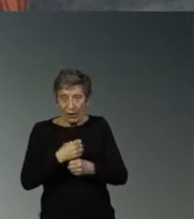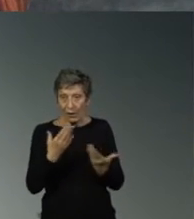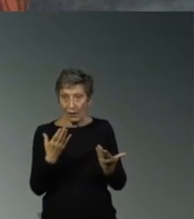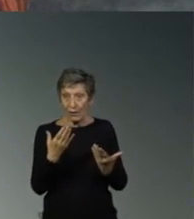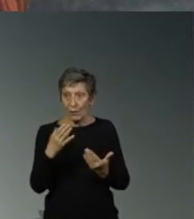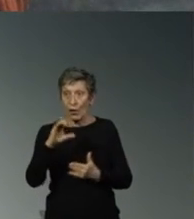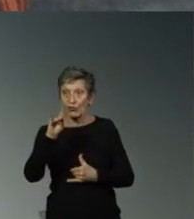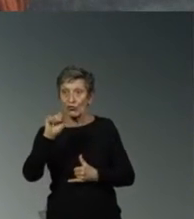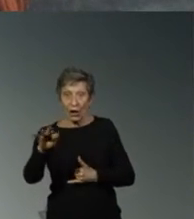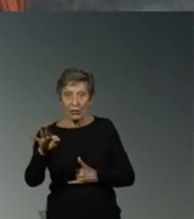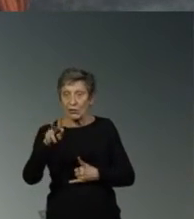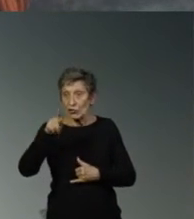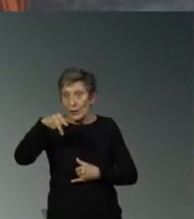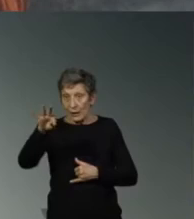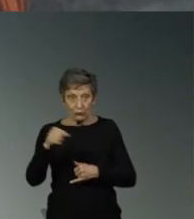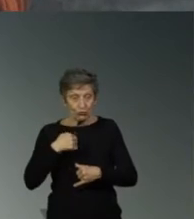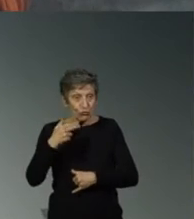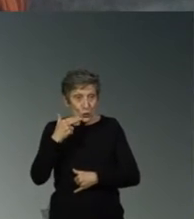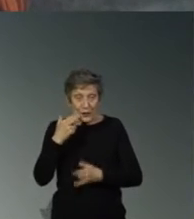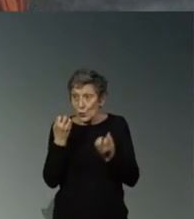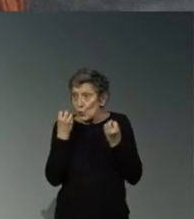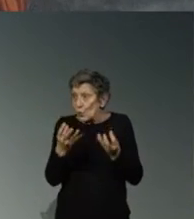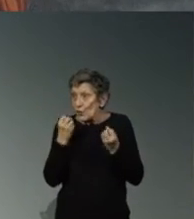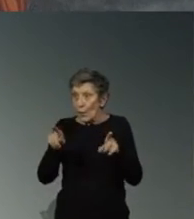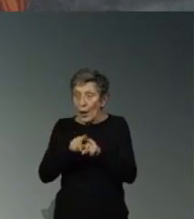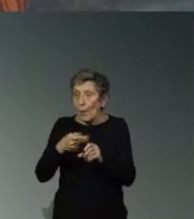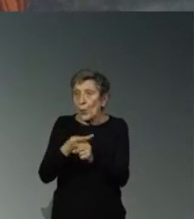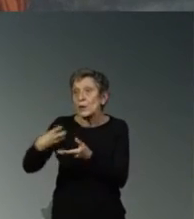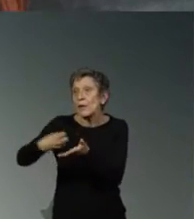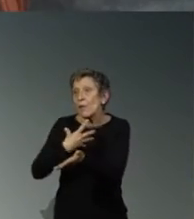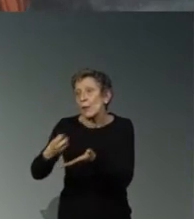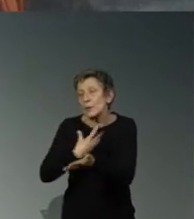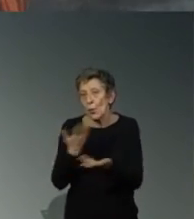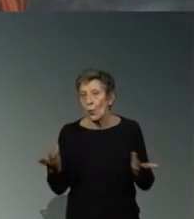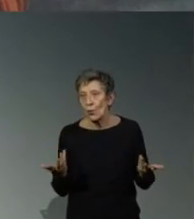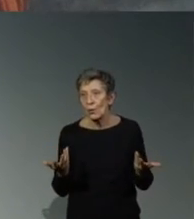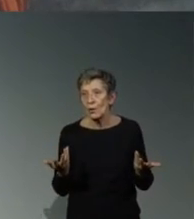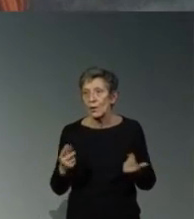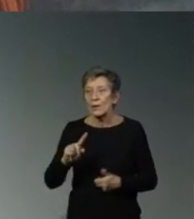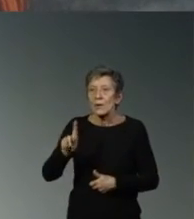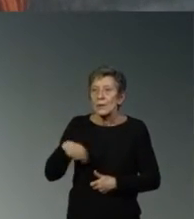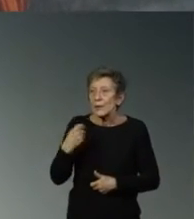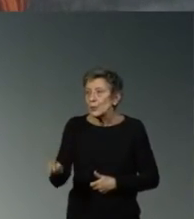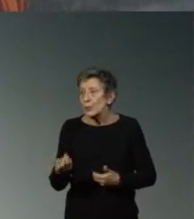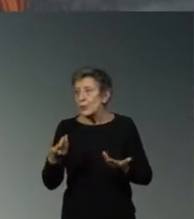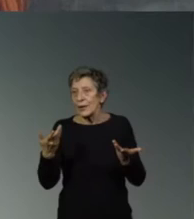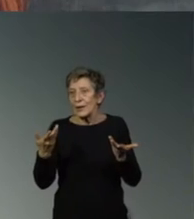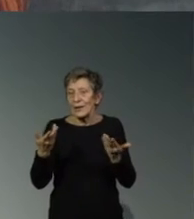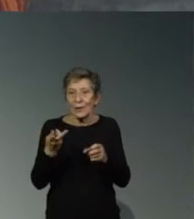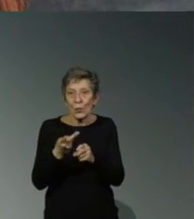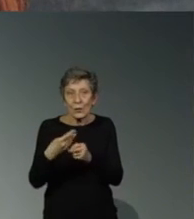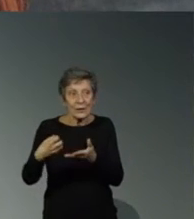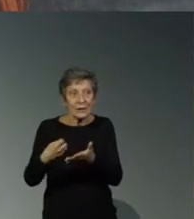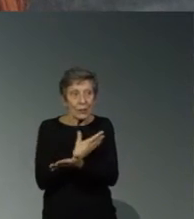très régulièrement pour toutes sortes de choses, mais comme un outil d'information. Alors déjà, son information s'arrête à 2022, mais enfin